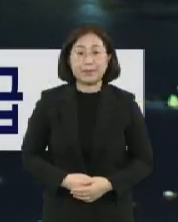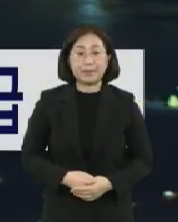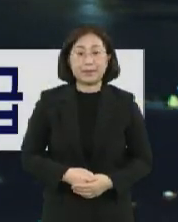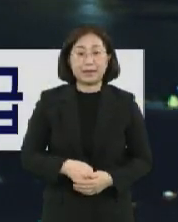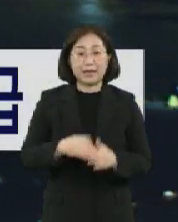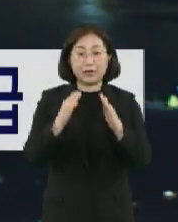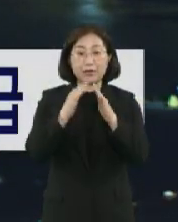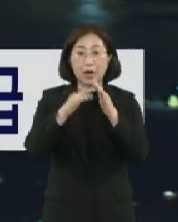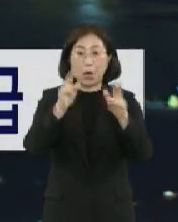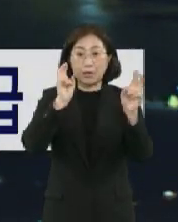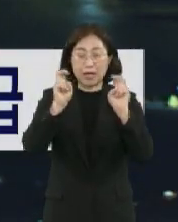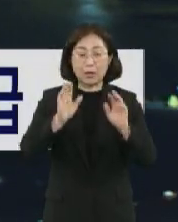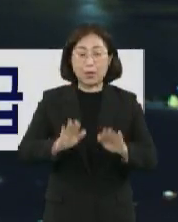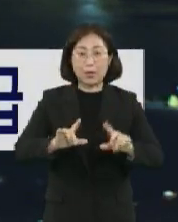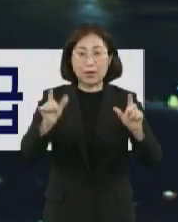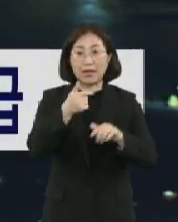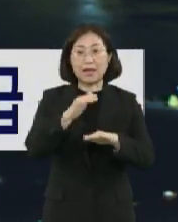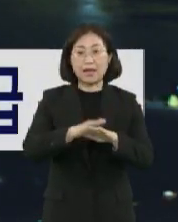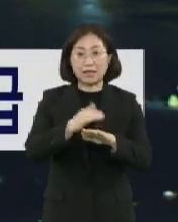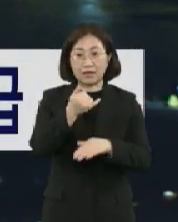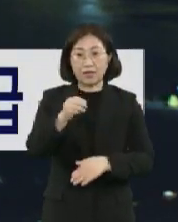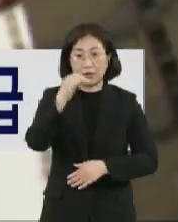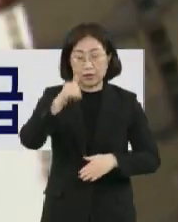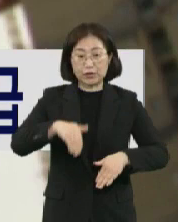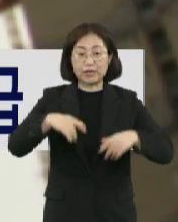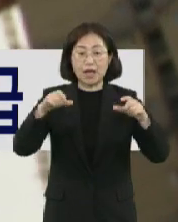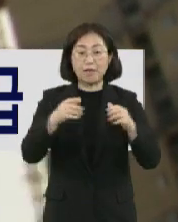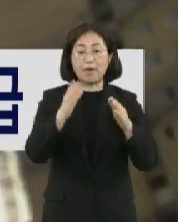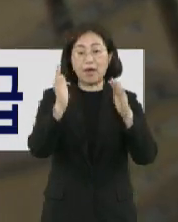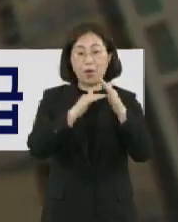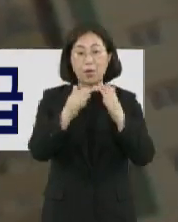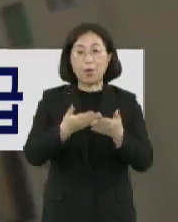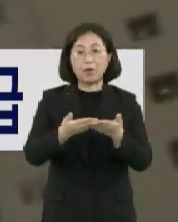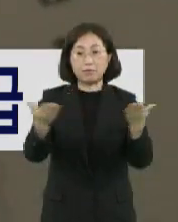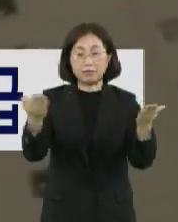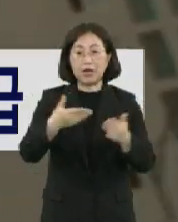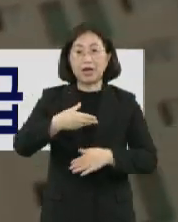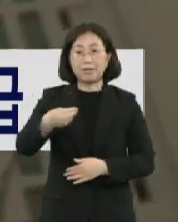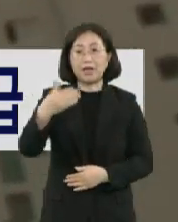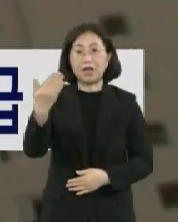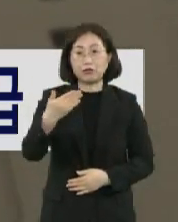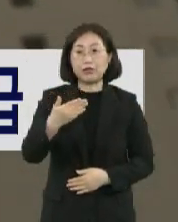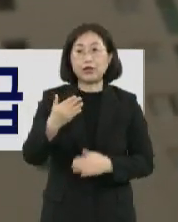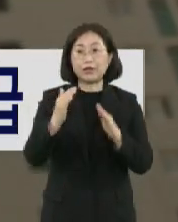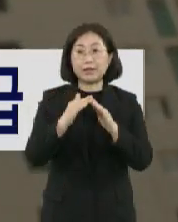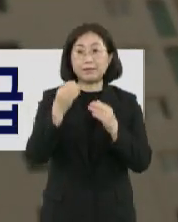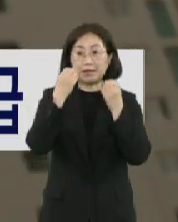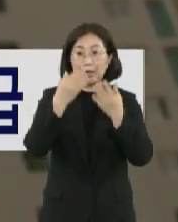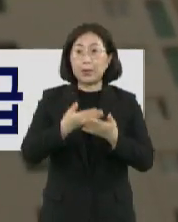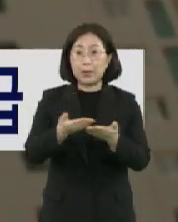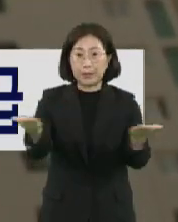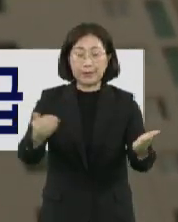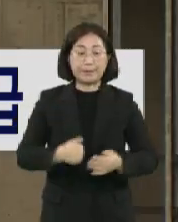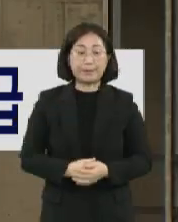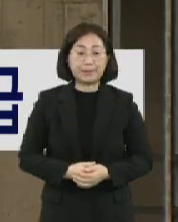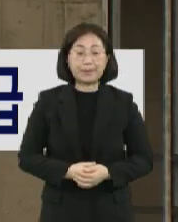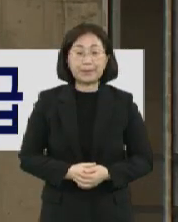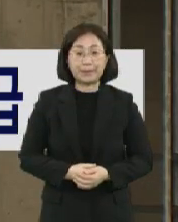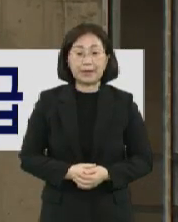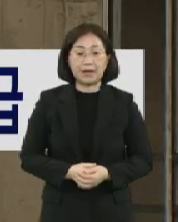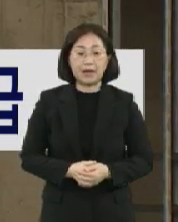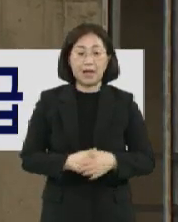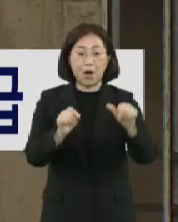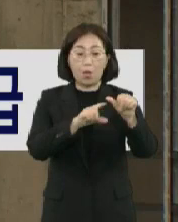lh 는 올해 대전과 세종 충남 지역의 공공 분양과 임대 9천여 가구 를 새로 공급하기로 했습니다 lh 는